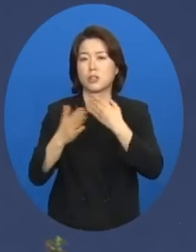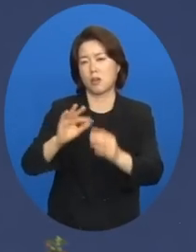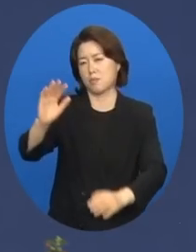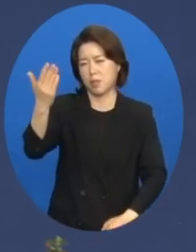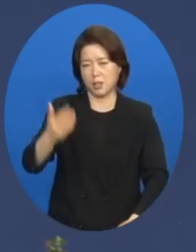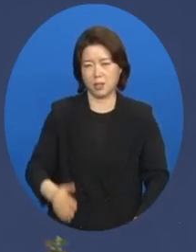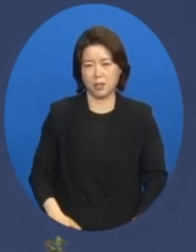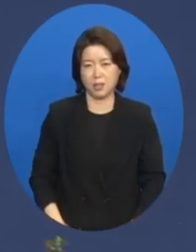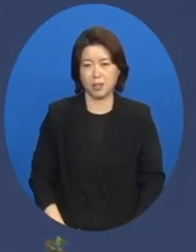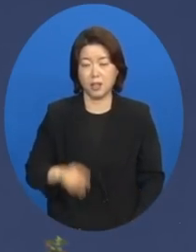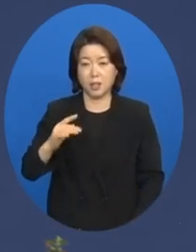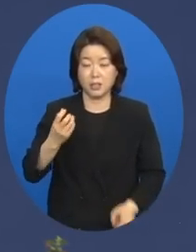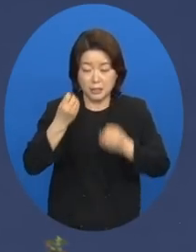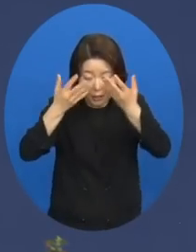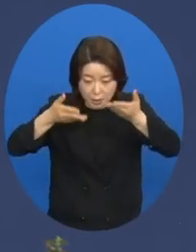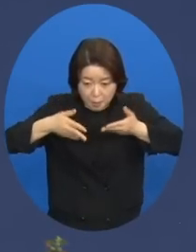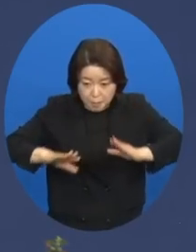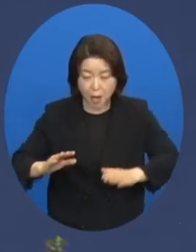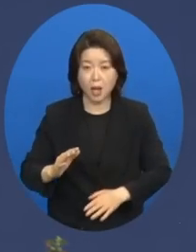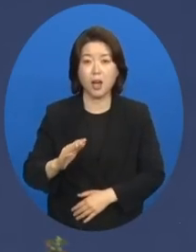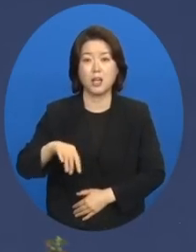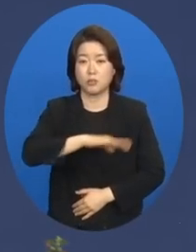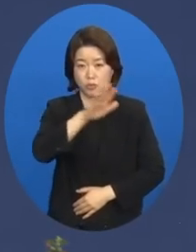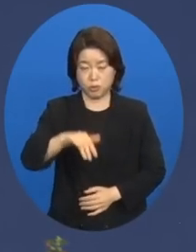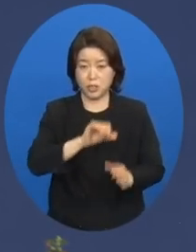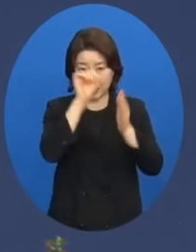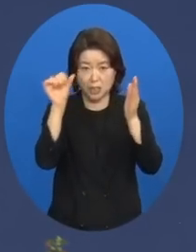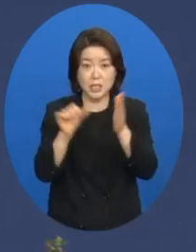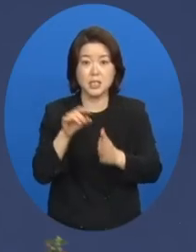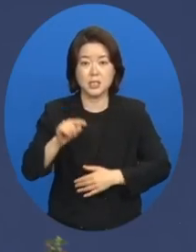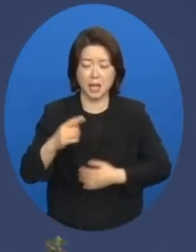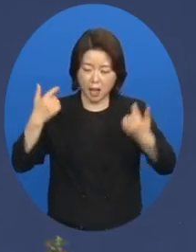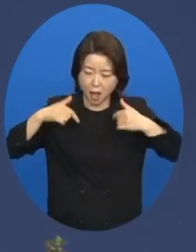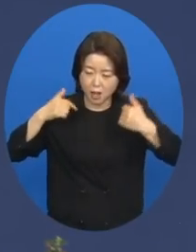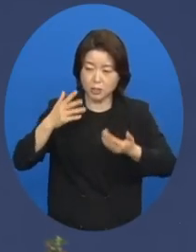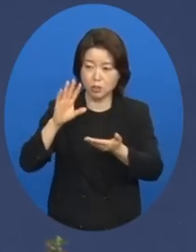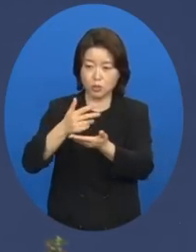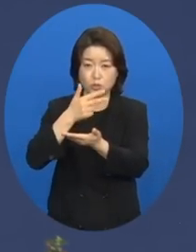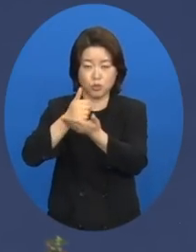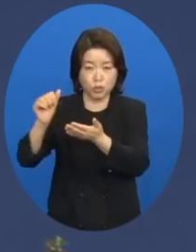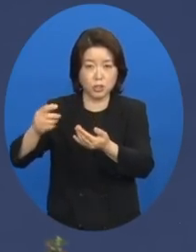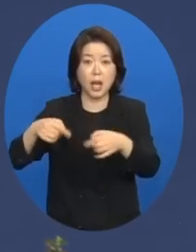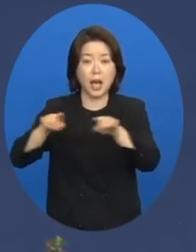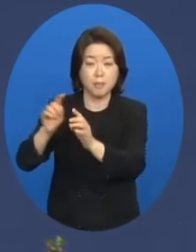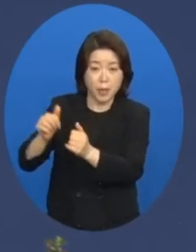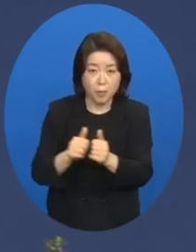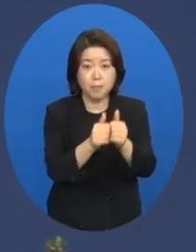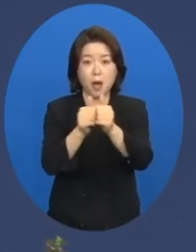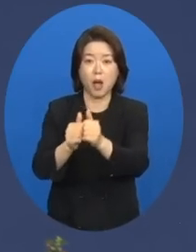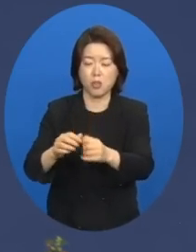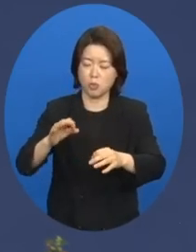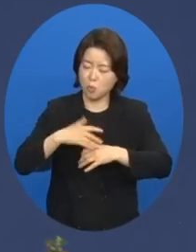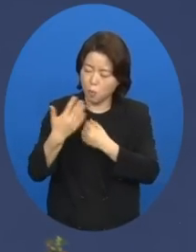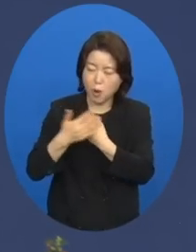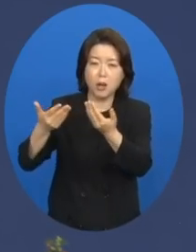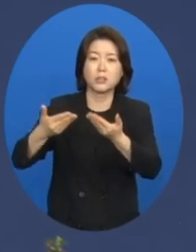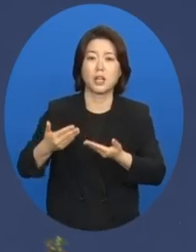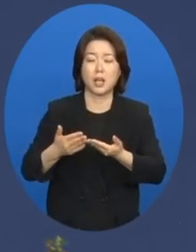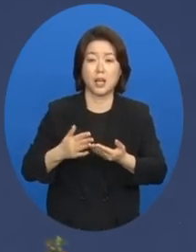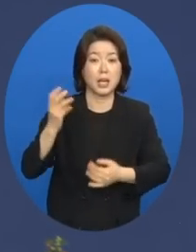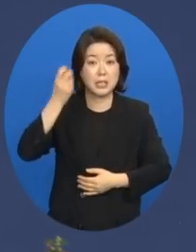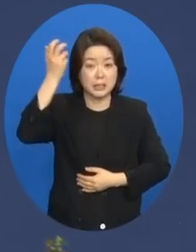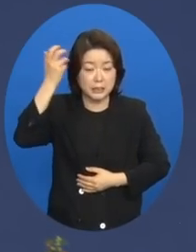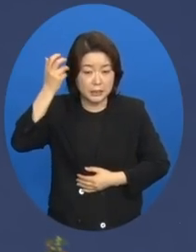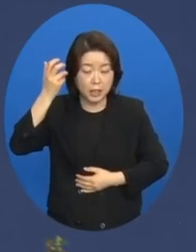되었고 그 거듭난 중생한 우리를 날마다 그리스도와 함께 동행하는 이 놀라운 은혜를 주시려고 성령님이 육을